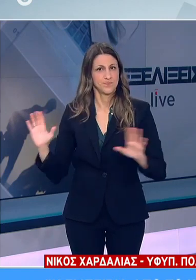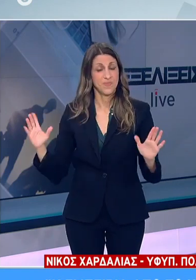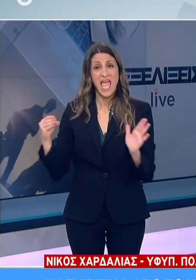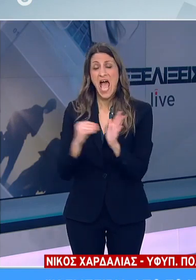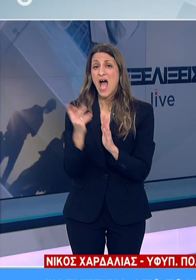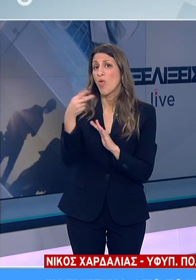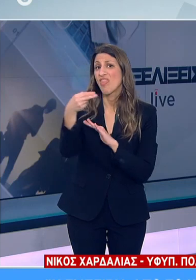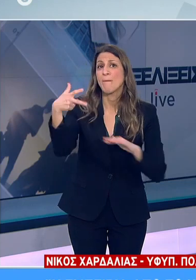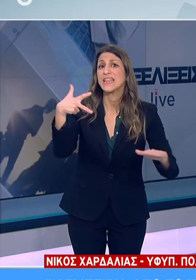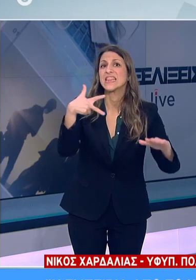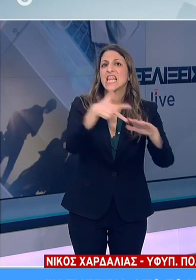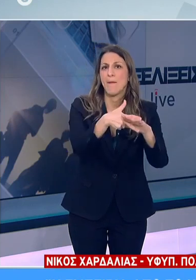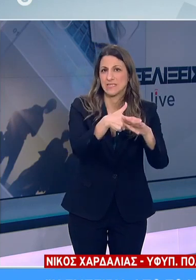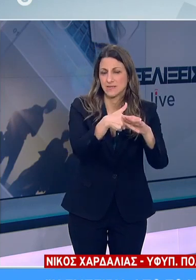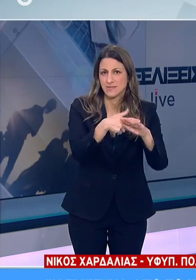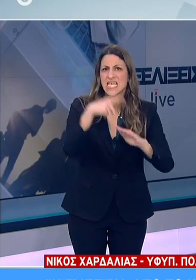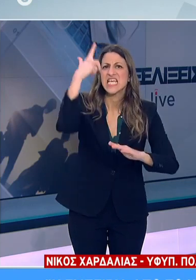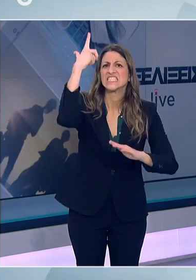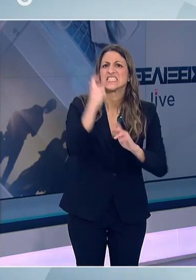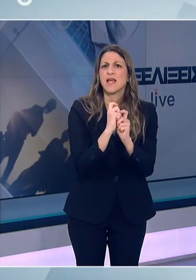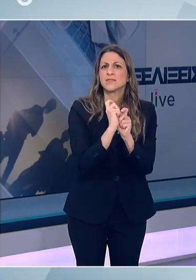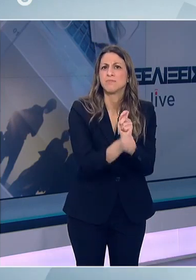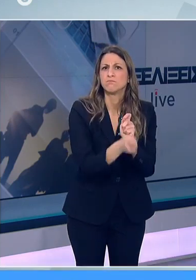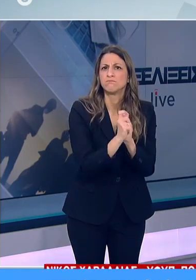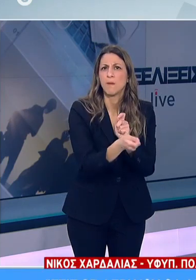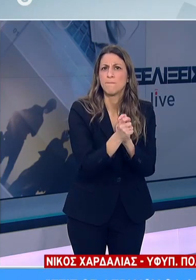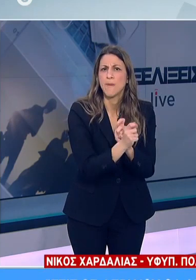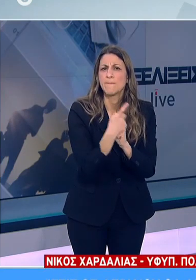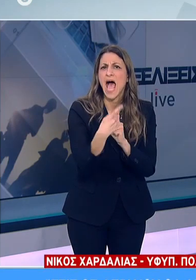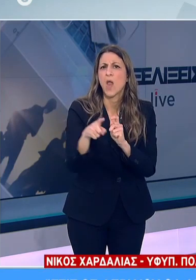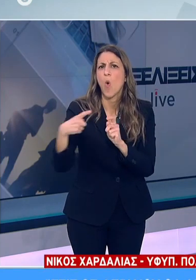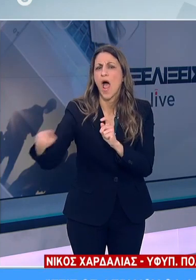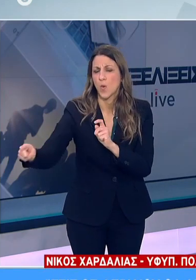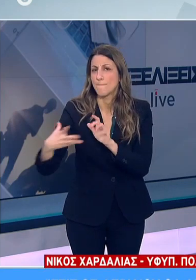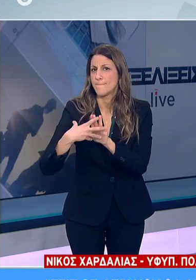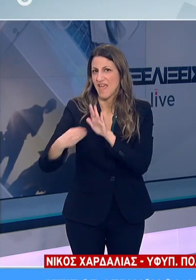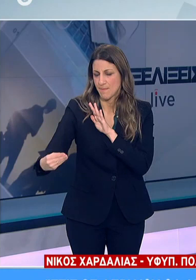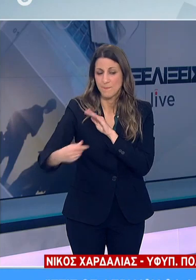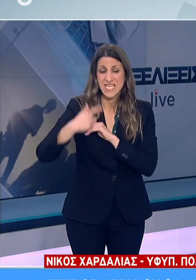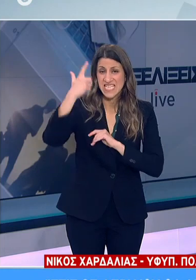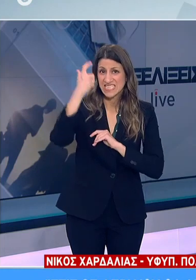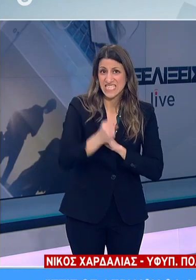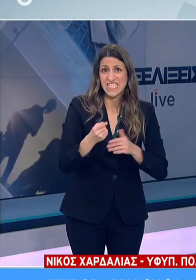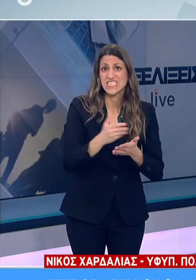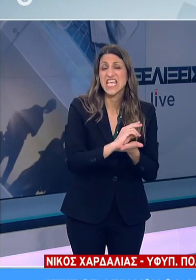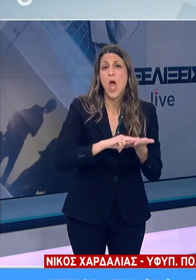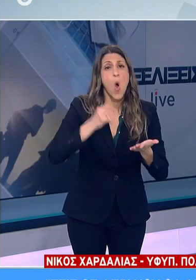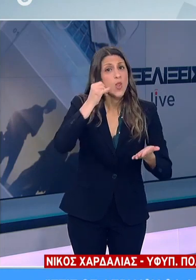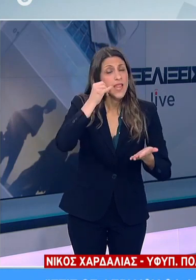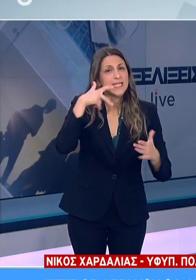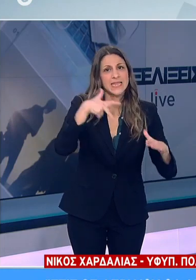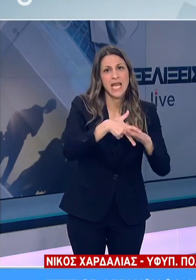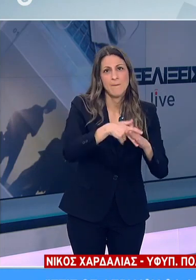συνωστισμός της τράπεζης, οι συντάξεις και αυτό το μήνα θα καταβληθούν σε διαφορετικές ημερομηνίες. Συγκεκριμένα μέρος των συνταξιούχων του ΙΚΑ, του ΟΤΕ και των